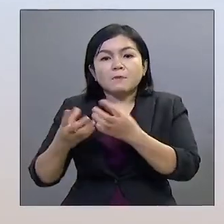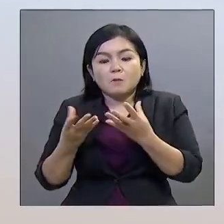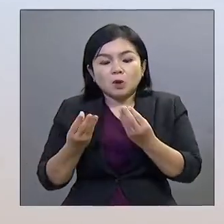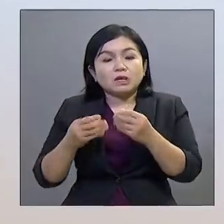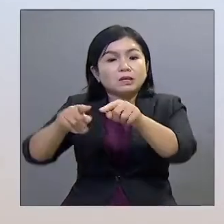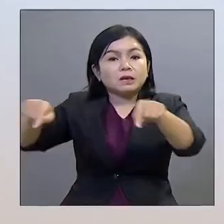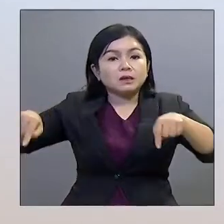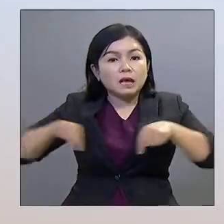ไร่ด้วยนะคะขณะ